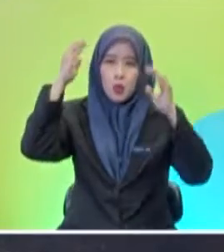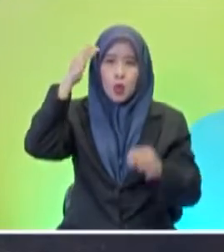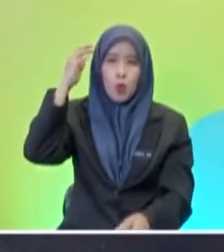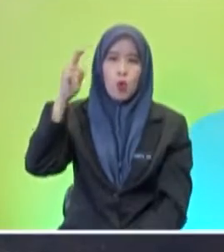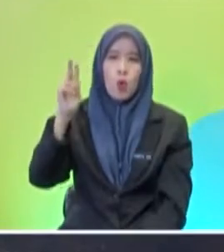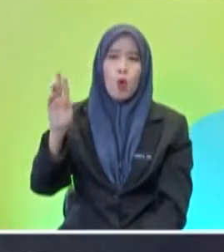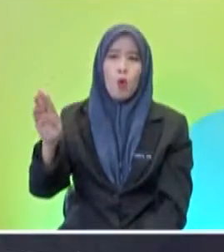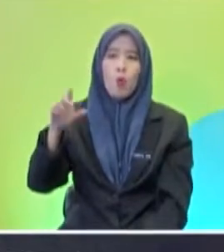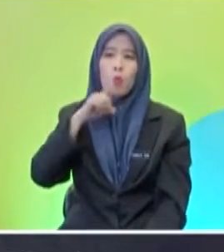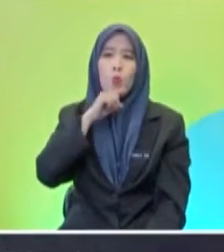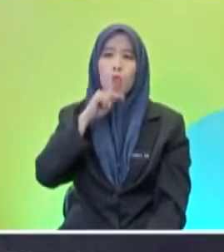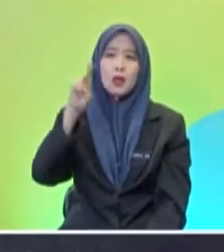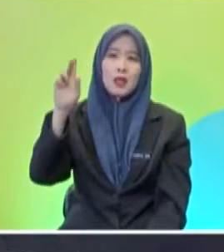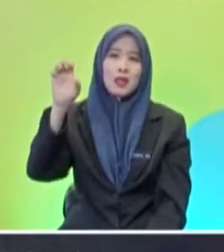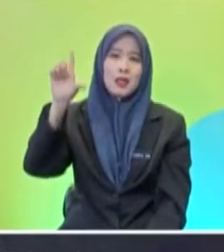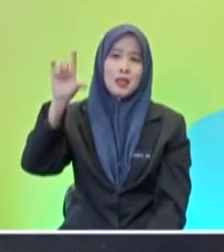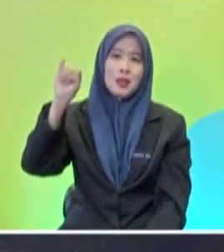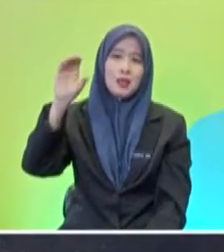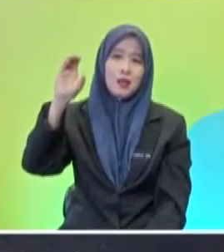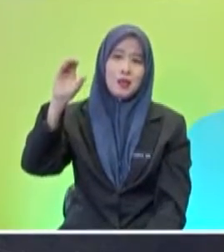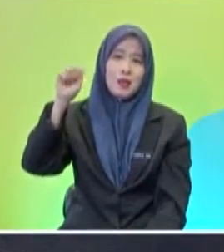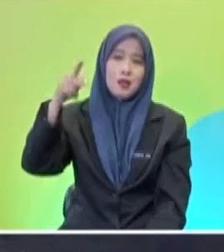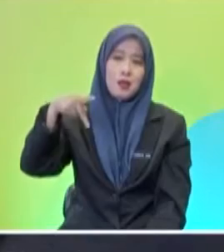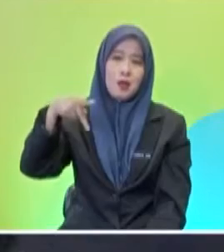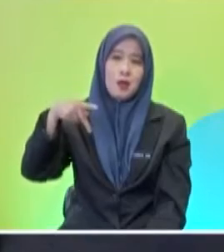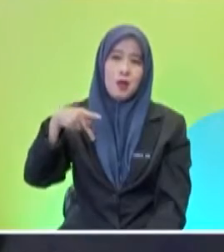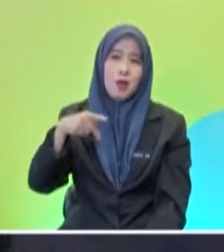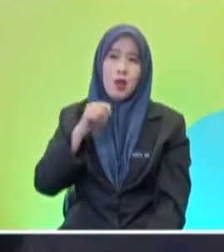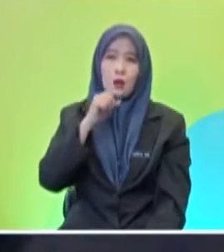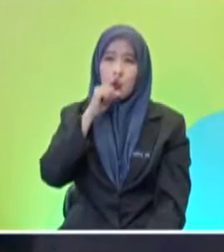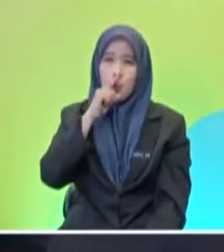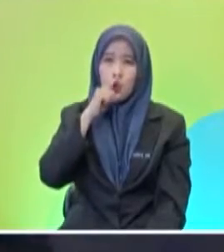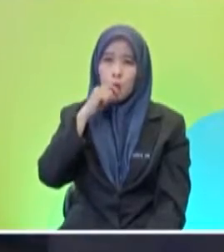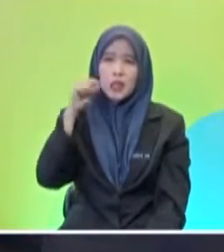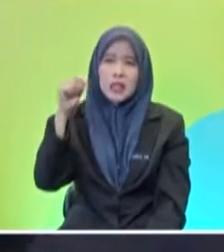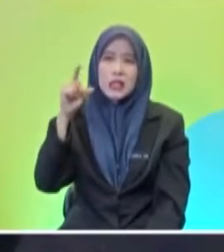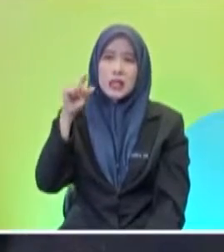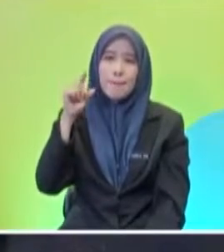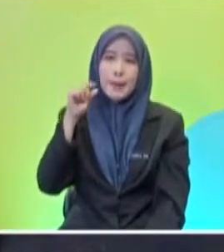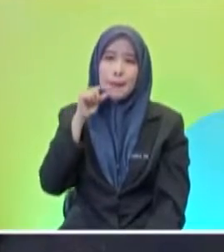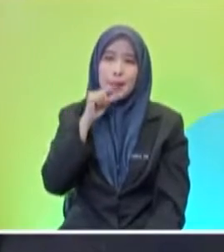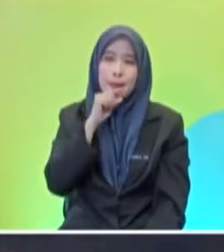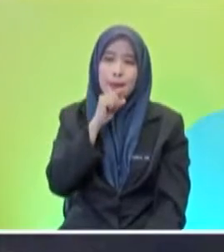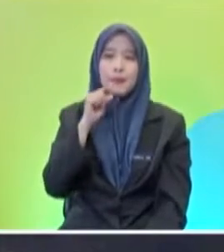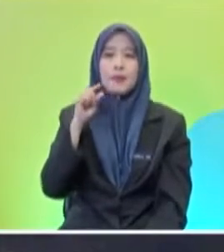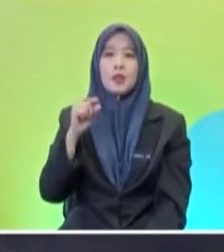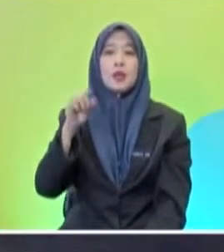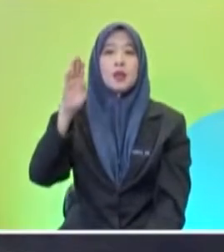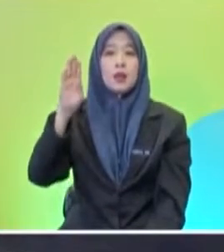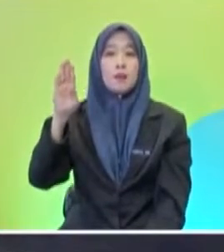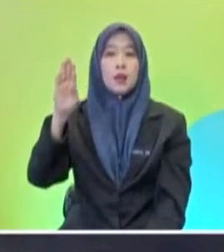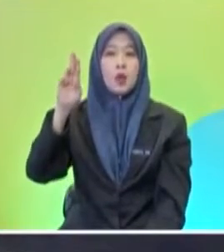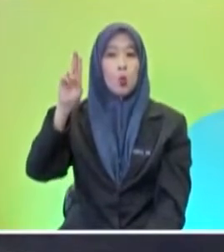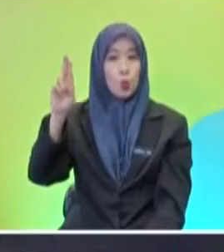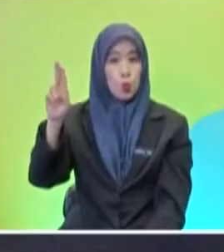cik cik macam itu. Ha, yang lain cikgu tak tahu. Ya ke cikgu? Ya Allah, ya ke macam tu? Ya cikgu. Ha, okey. B U B U B